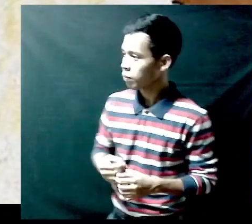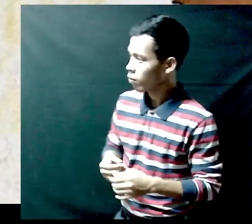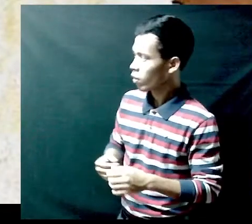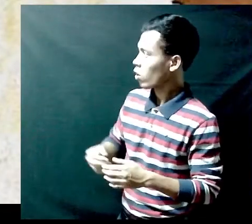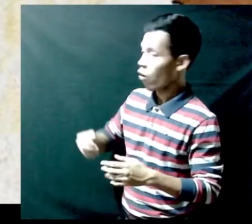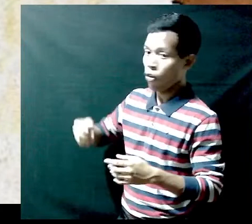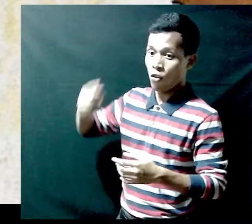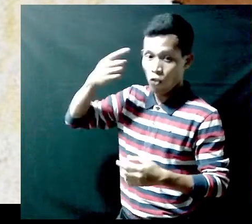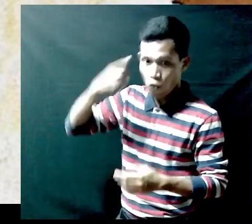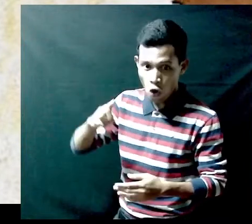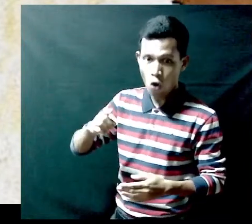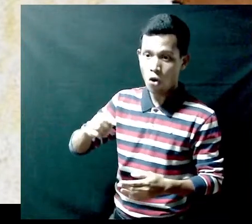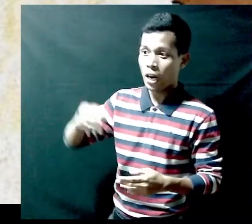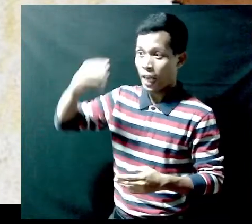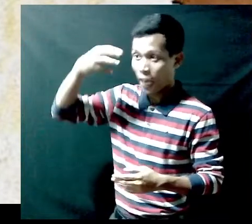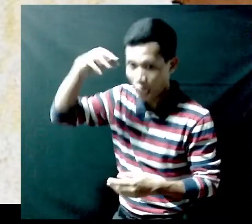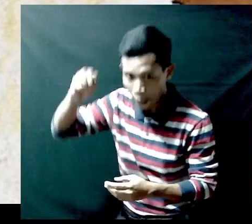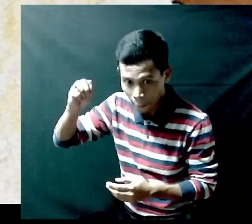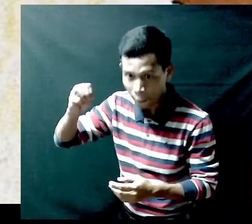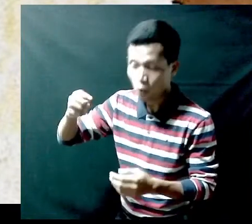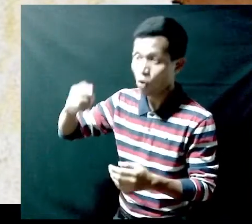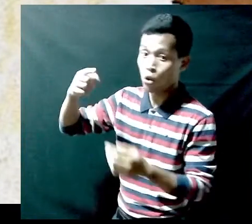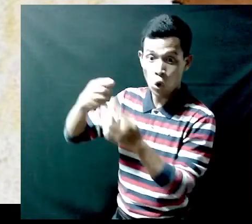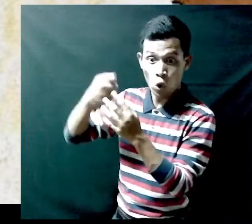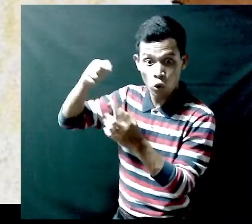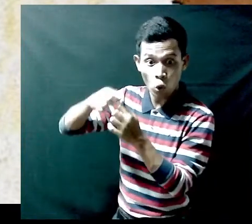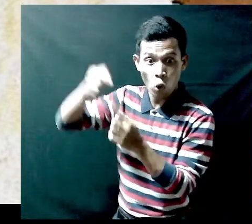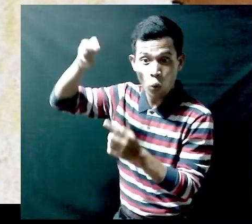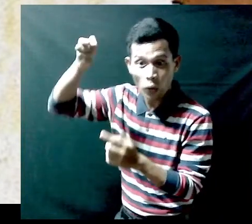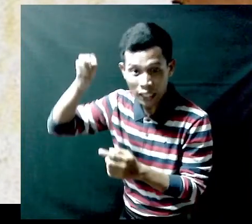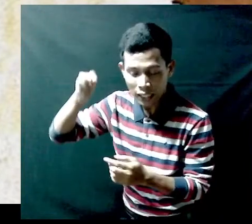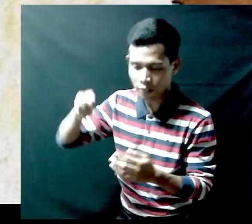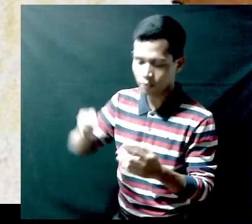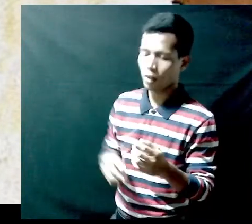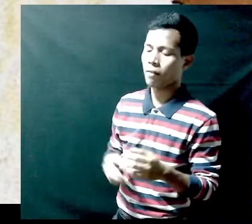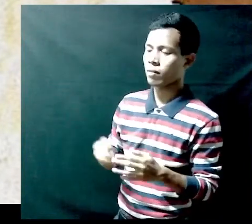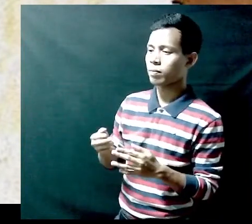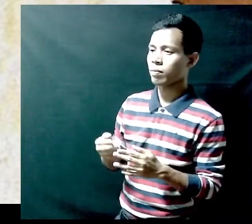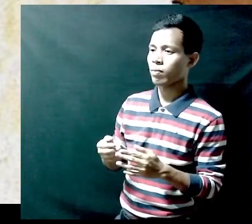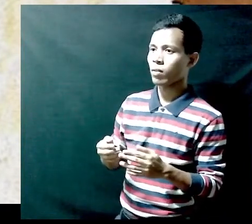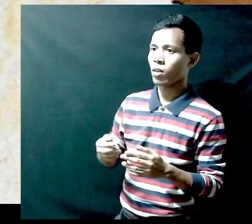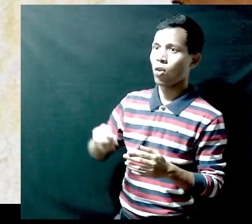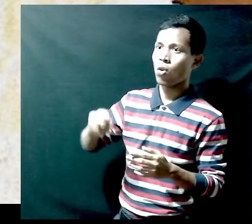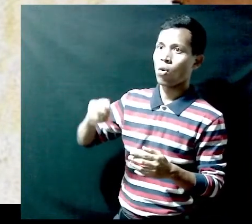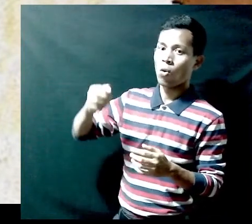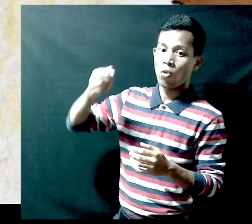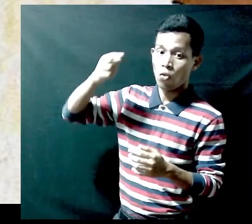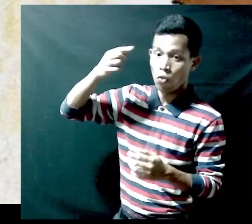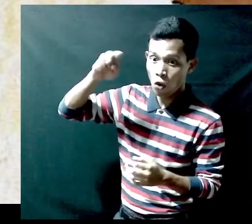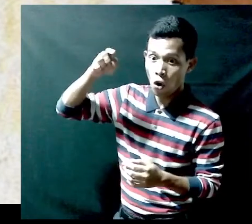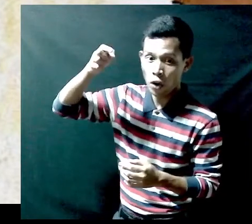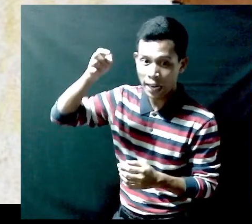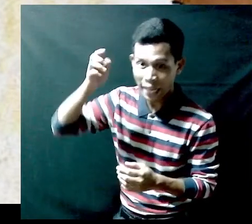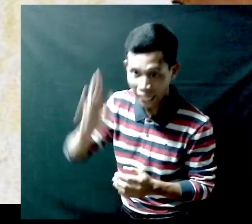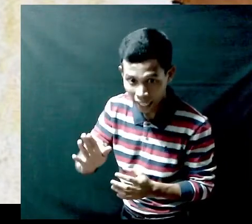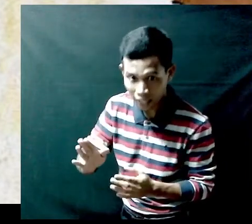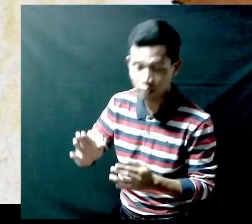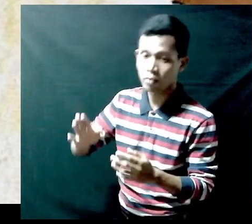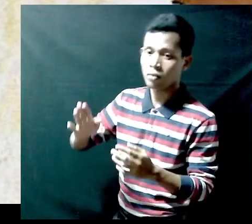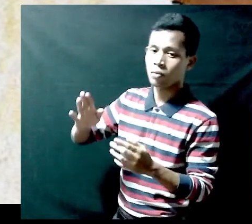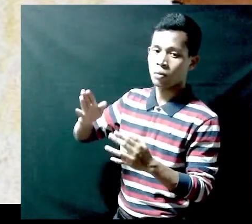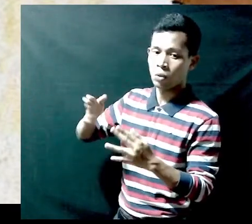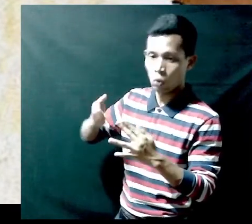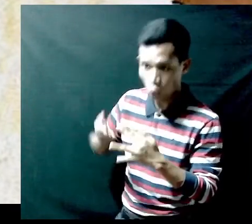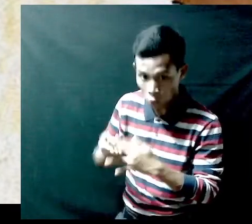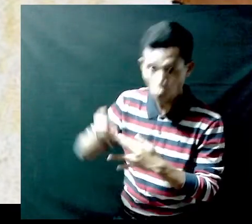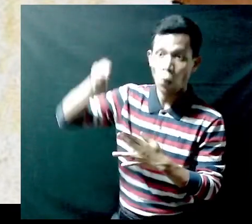and through Him and to Him are all things, to whom be